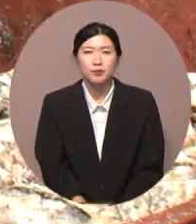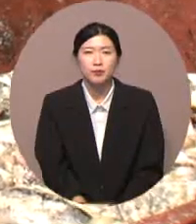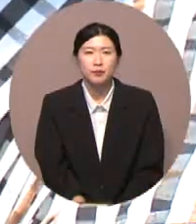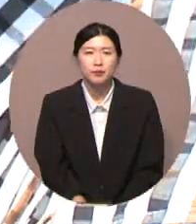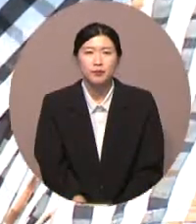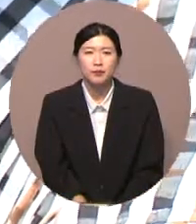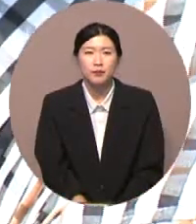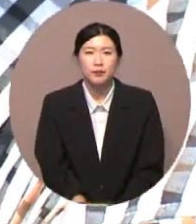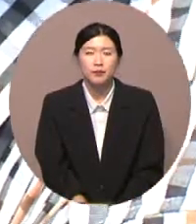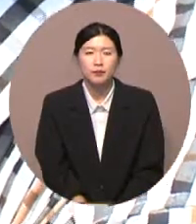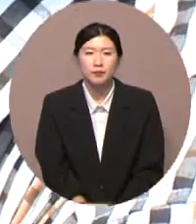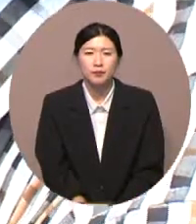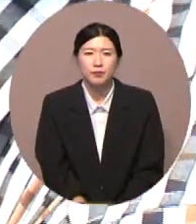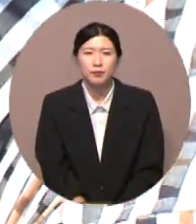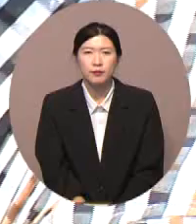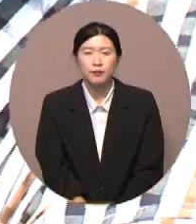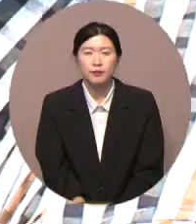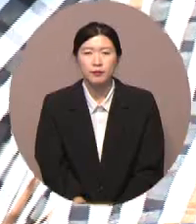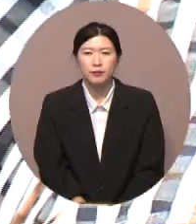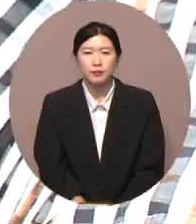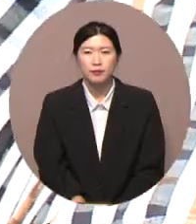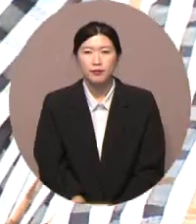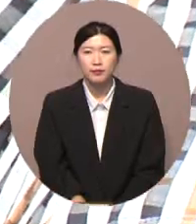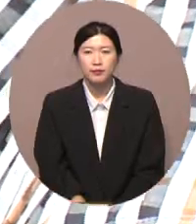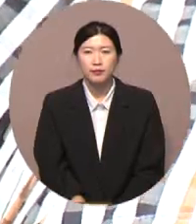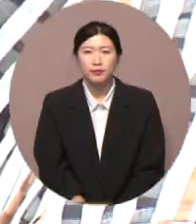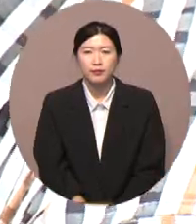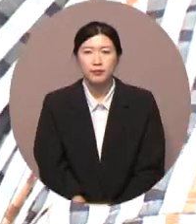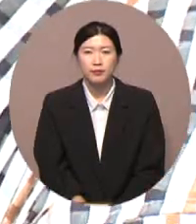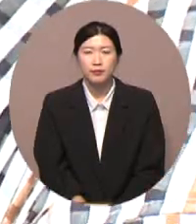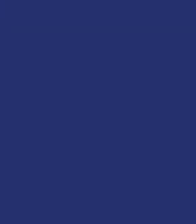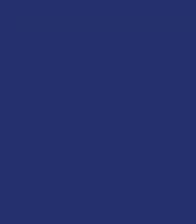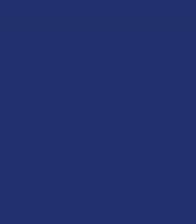나오고 있습니다 MBC 뉴스 김태욱입니다